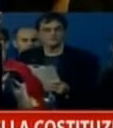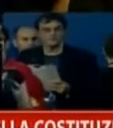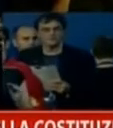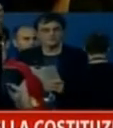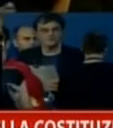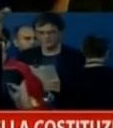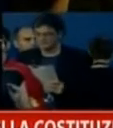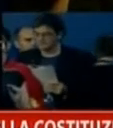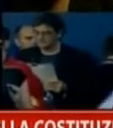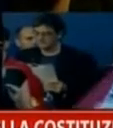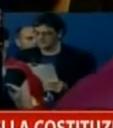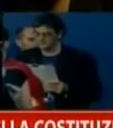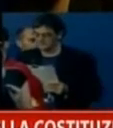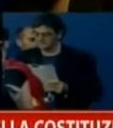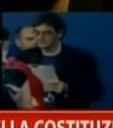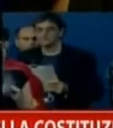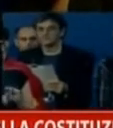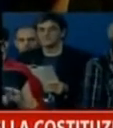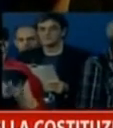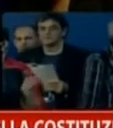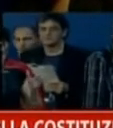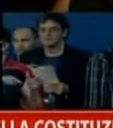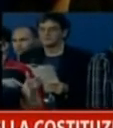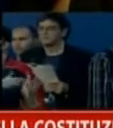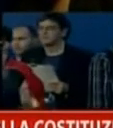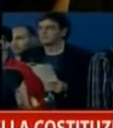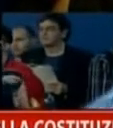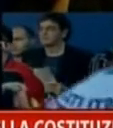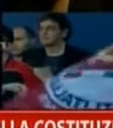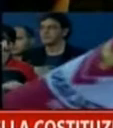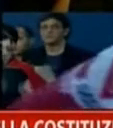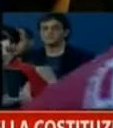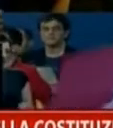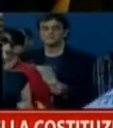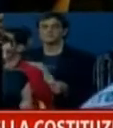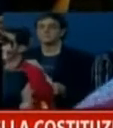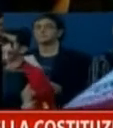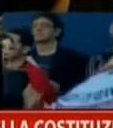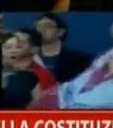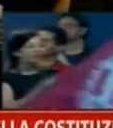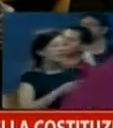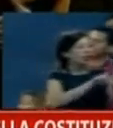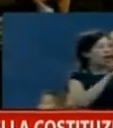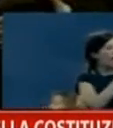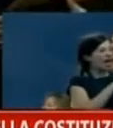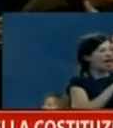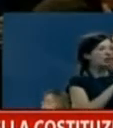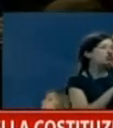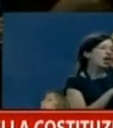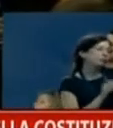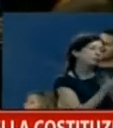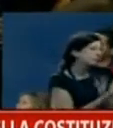la maggioranza dei due terzi, approvate questo progetto, questo disegno di legge, ma consentite ai cittadini di